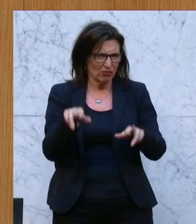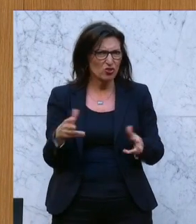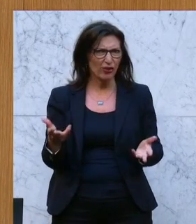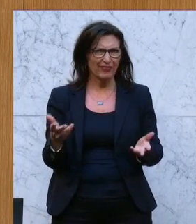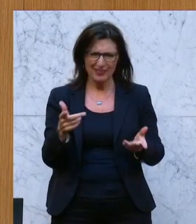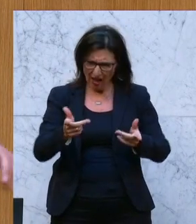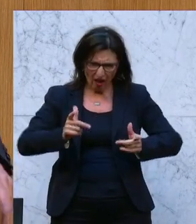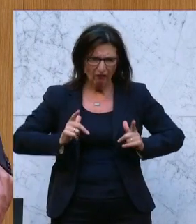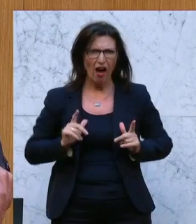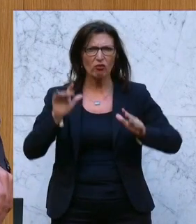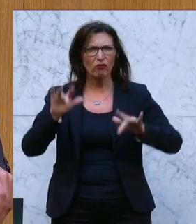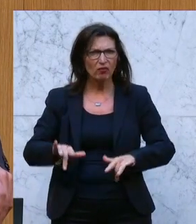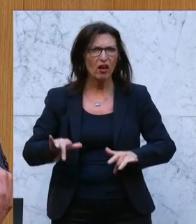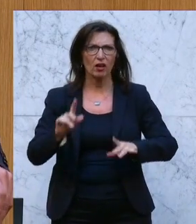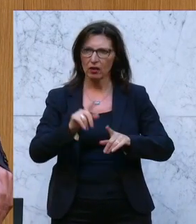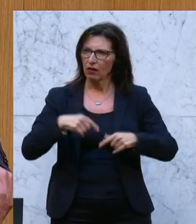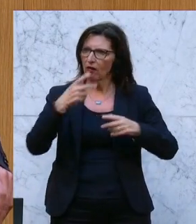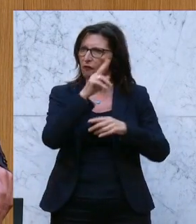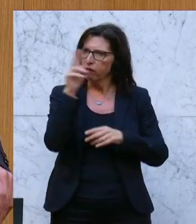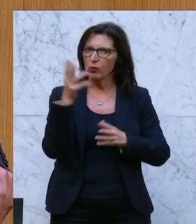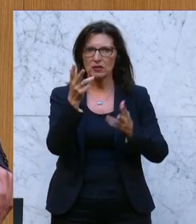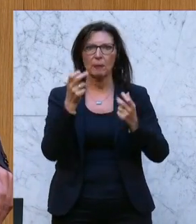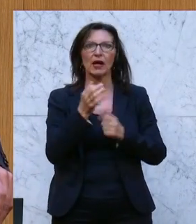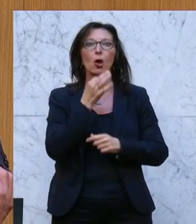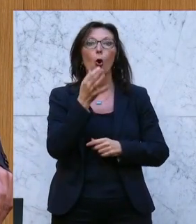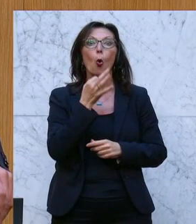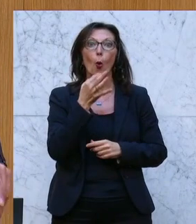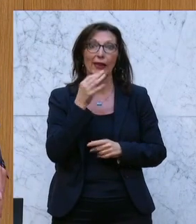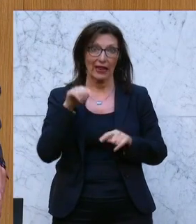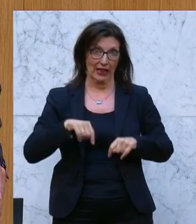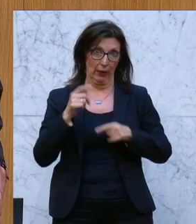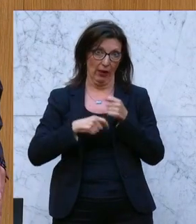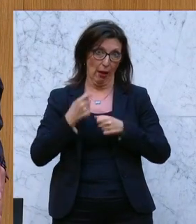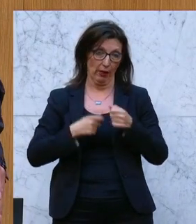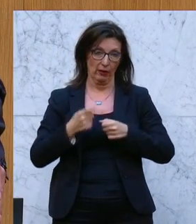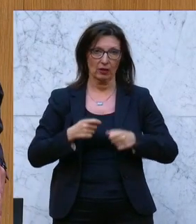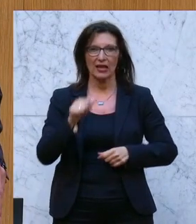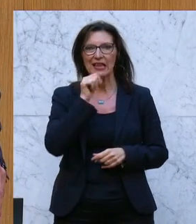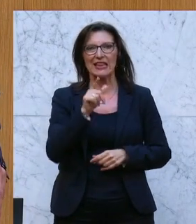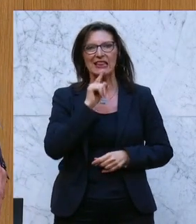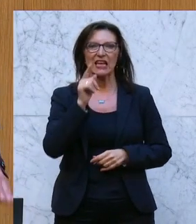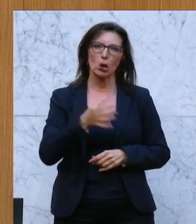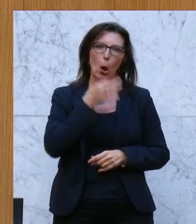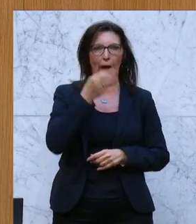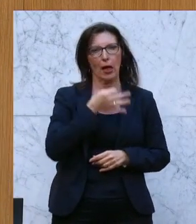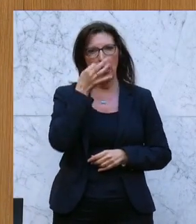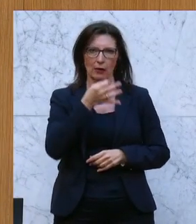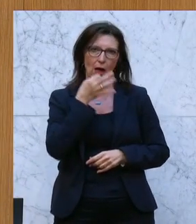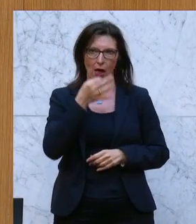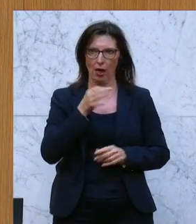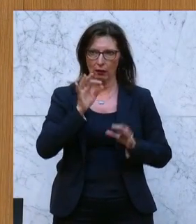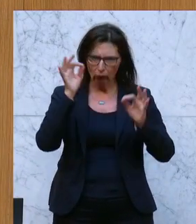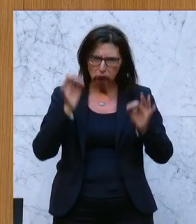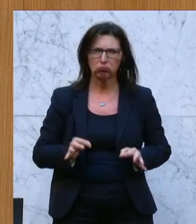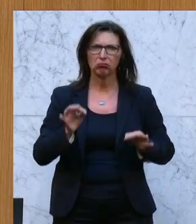verdienen sich auch, dass dieses Volksbegehren ordentlich hier abgehandelt wird, nämlich nicht nur mit Redebeiträgen, sondern auch mit